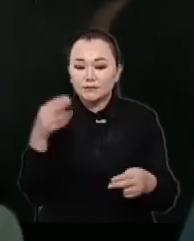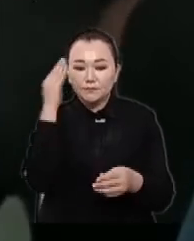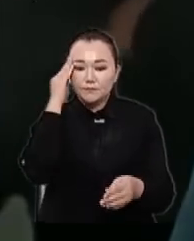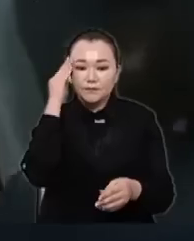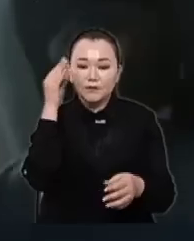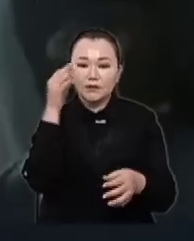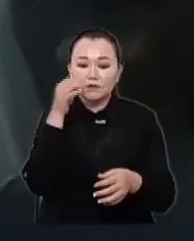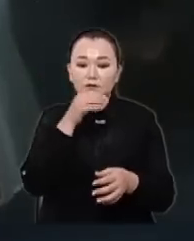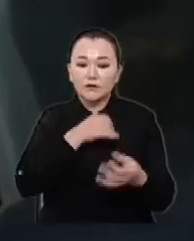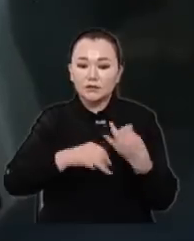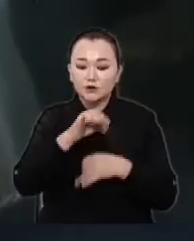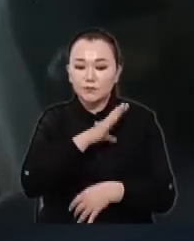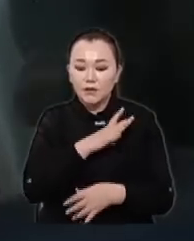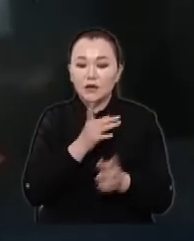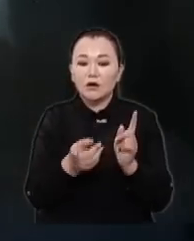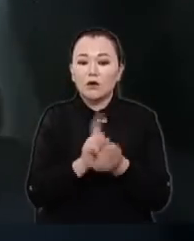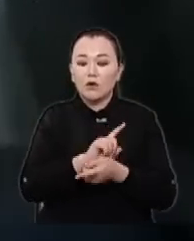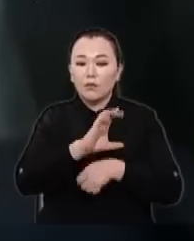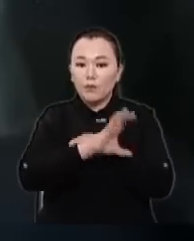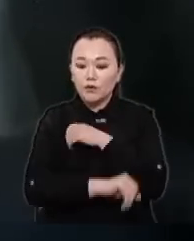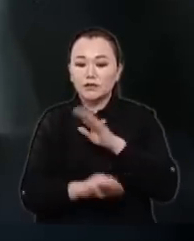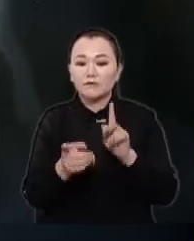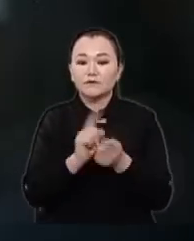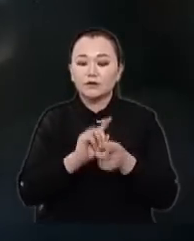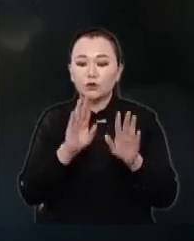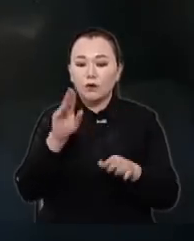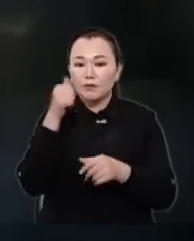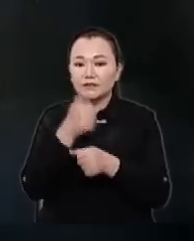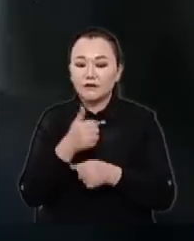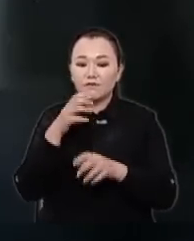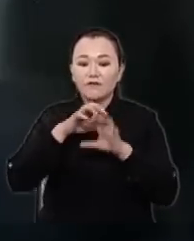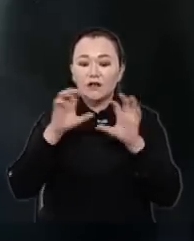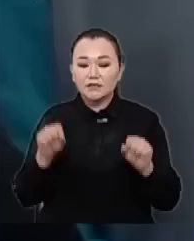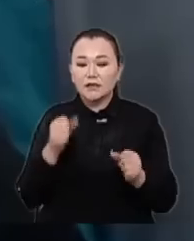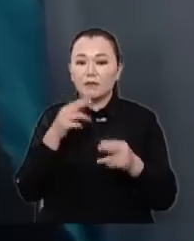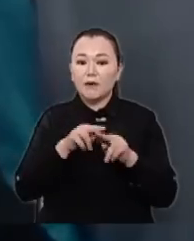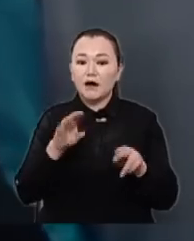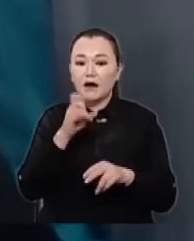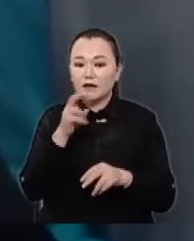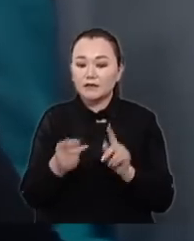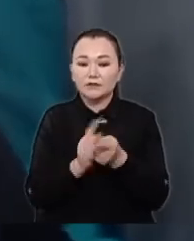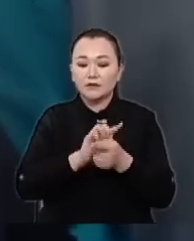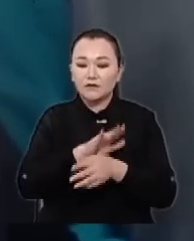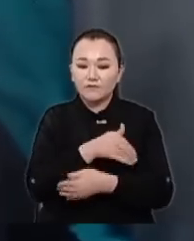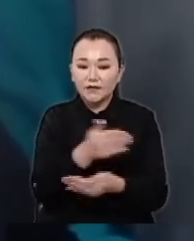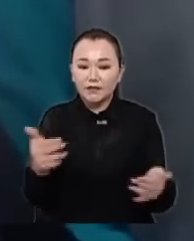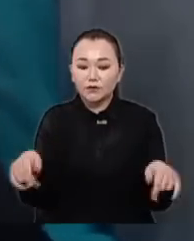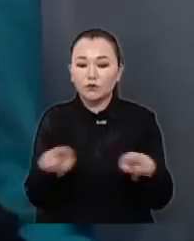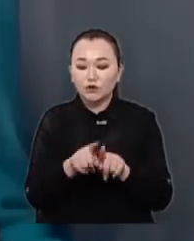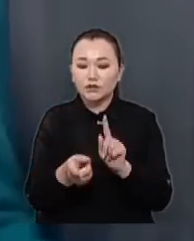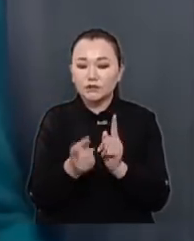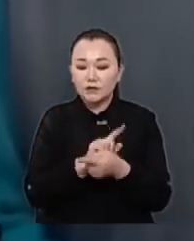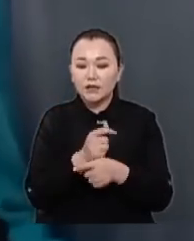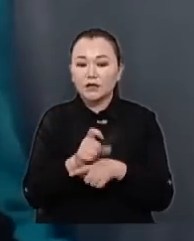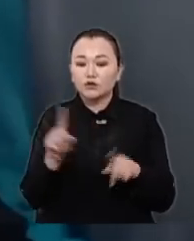алмасты. Өзгеріс болғаннан кейін ол өзгеріс тек президент немесе үкімет не партияға өзгермеу керек, сіздерді өзгеру керек. Ол